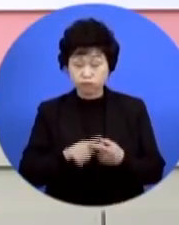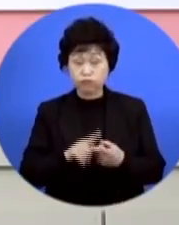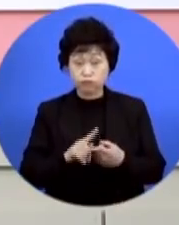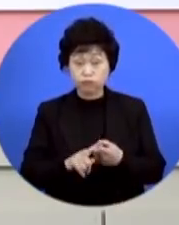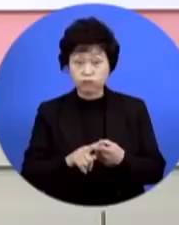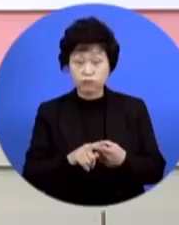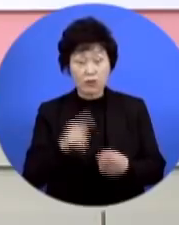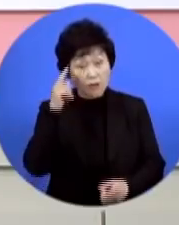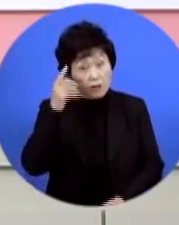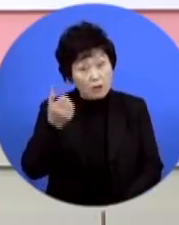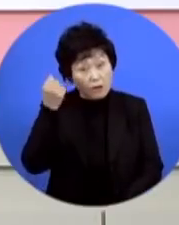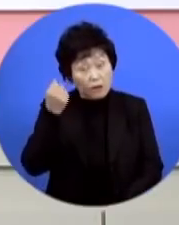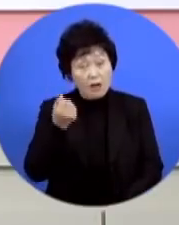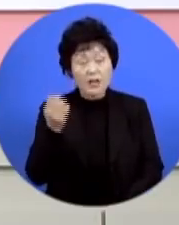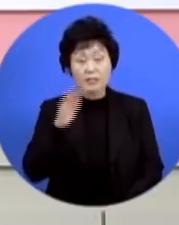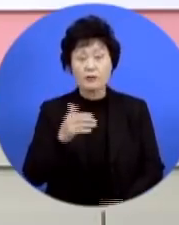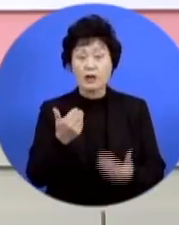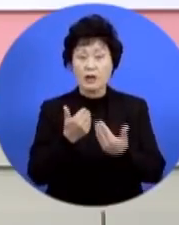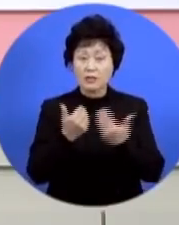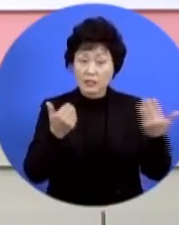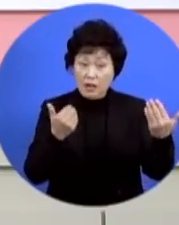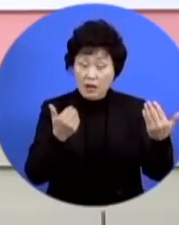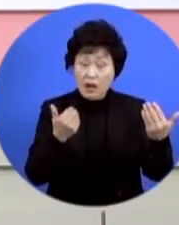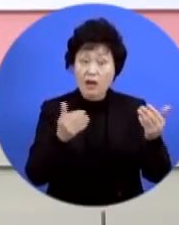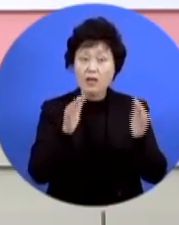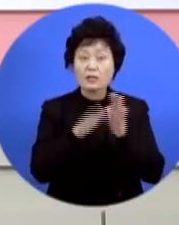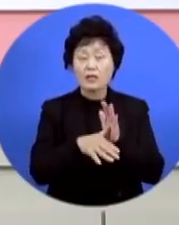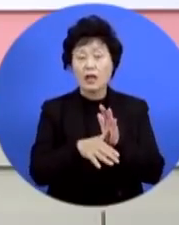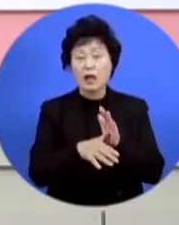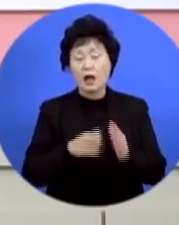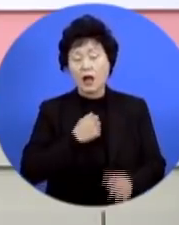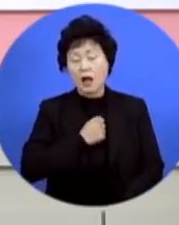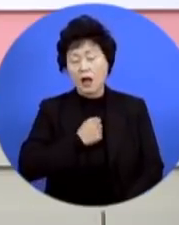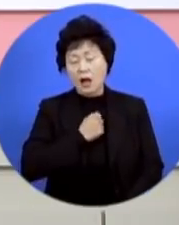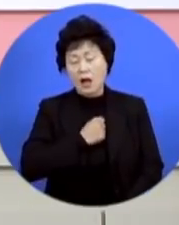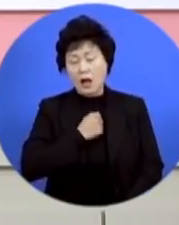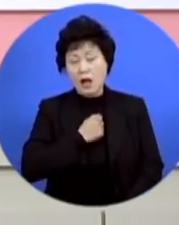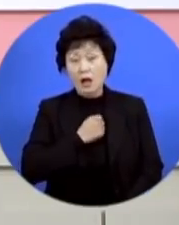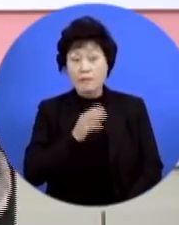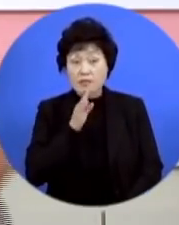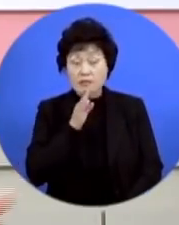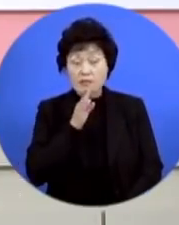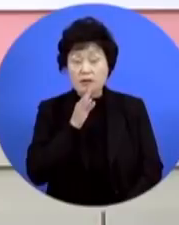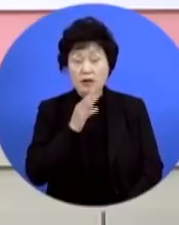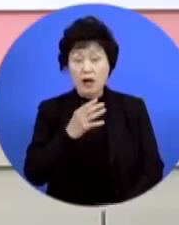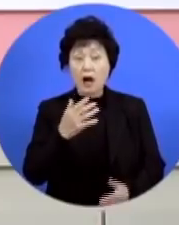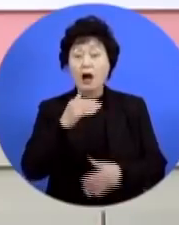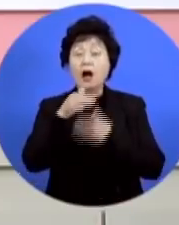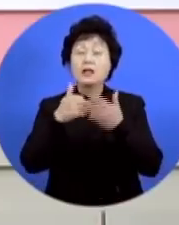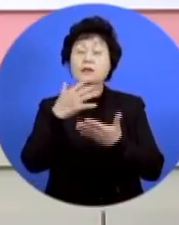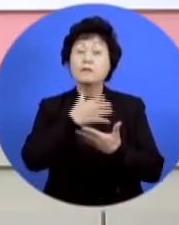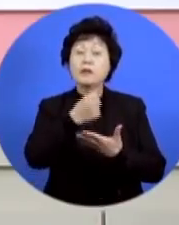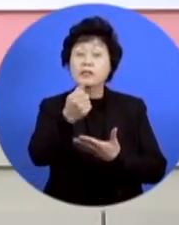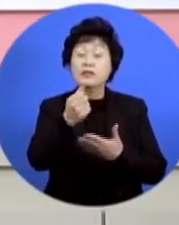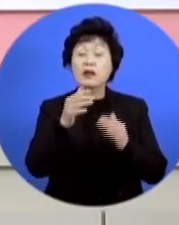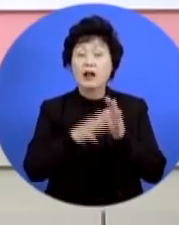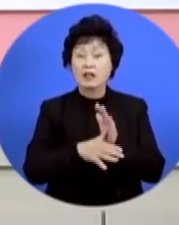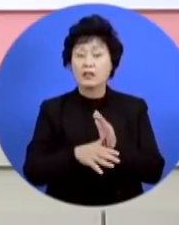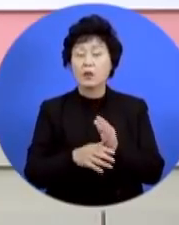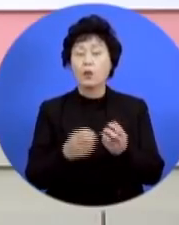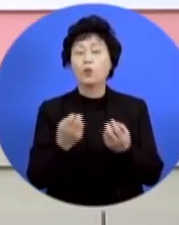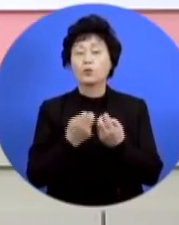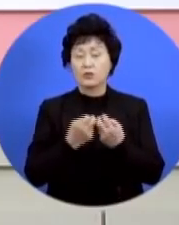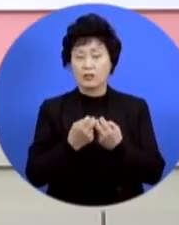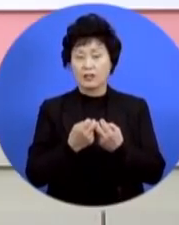당연시 받지만 어머 내가 잘났으니까 그 정도 받았겠지 생각을 하다가 하나님이 빼실 때는 막 이를 갈고 하는데 욥한테 하나님이